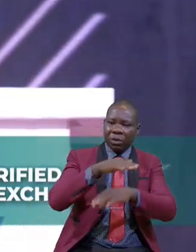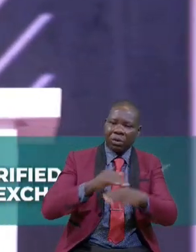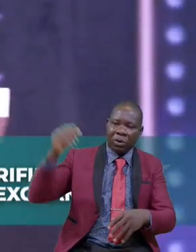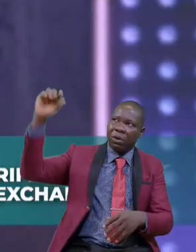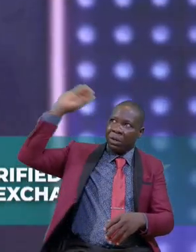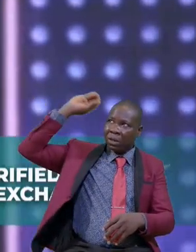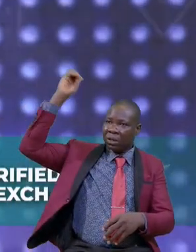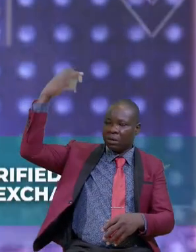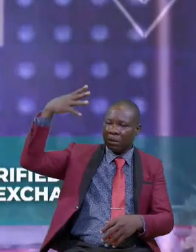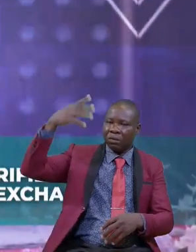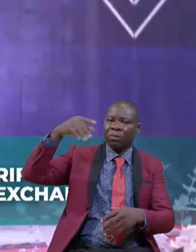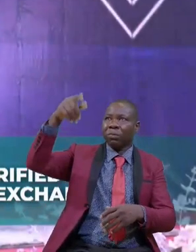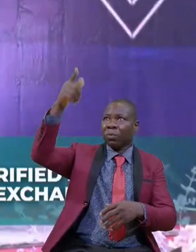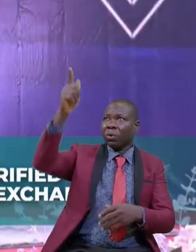après